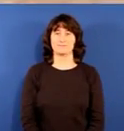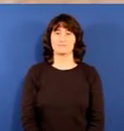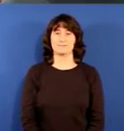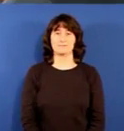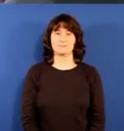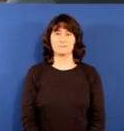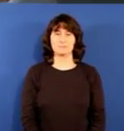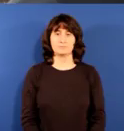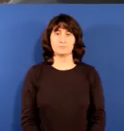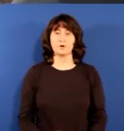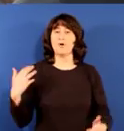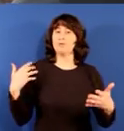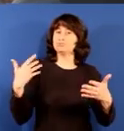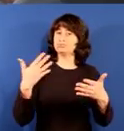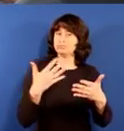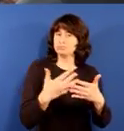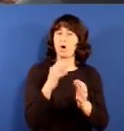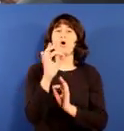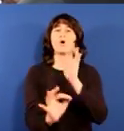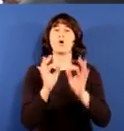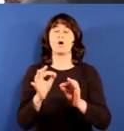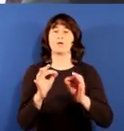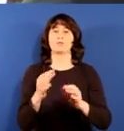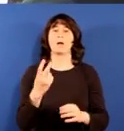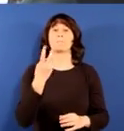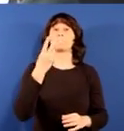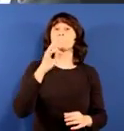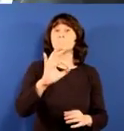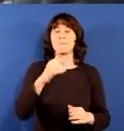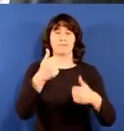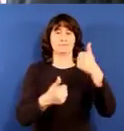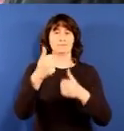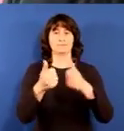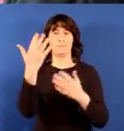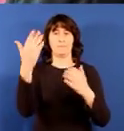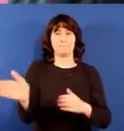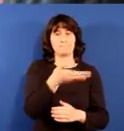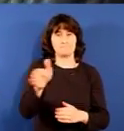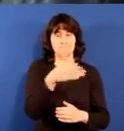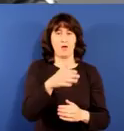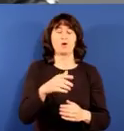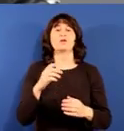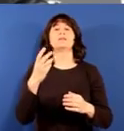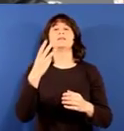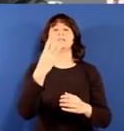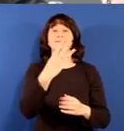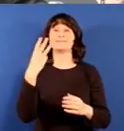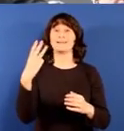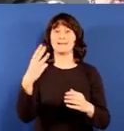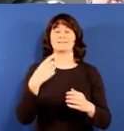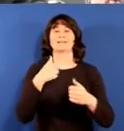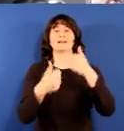frontoia izeneko pilotalekuan guztira ia 53.000 ikusle izan dira lehenengo urtean hartu dituen